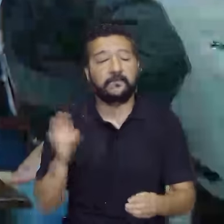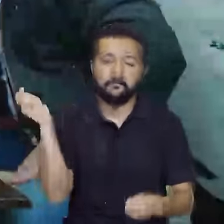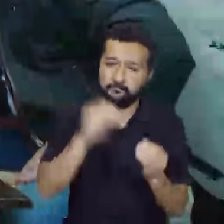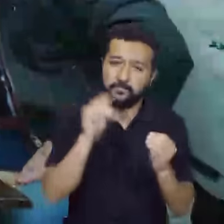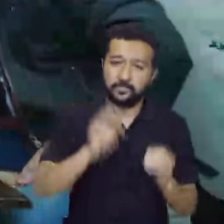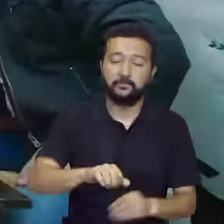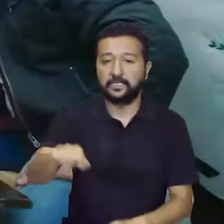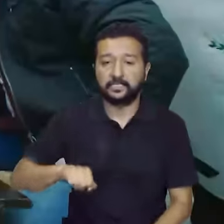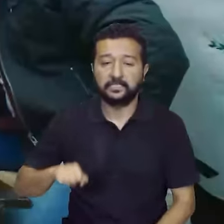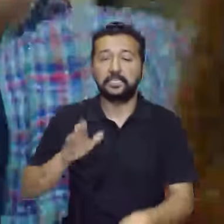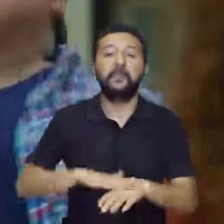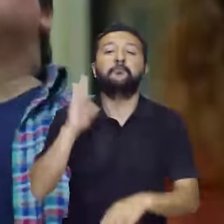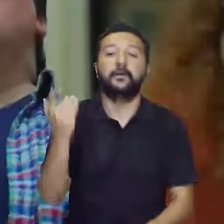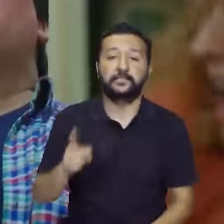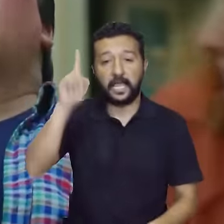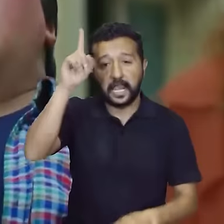gider. Geri vites yapmayız.